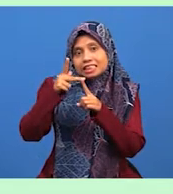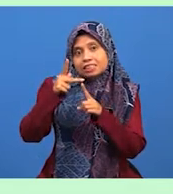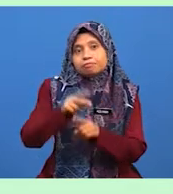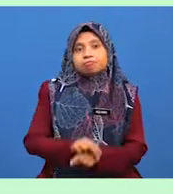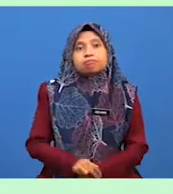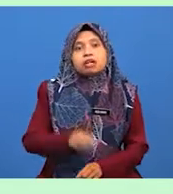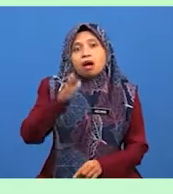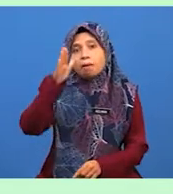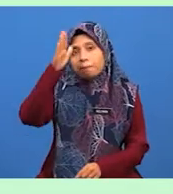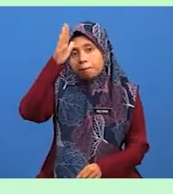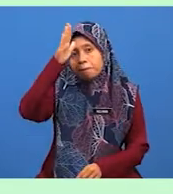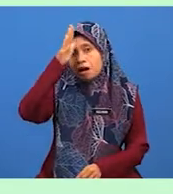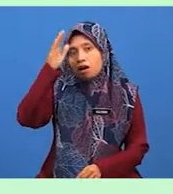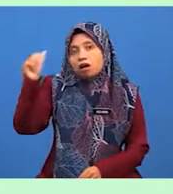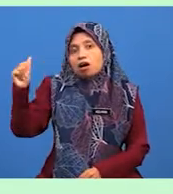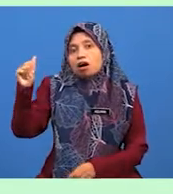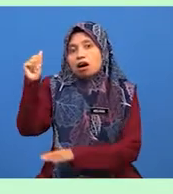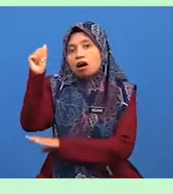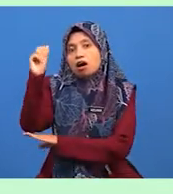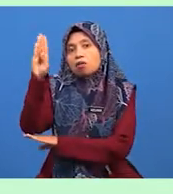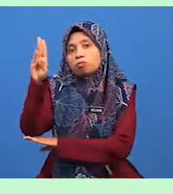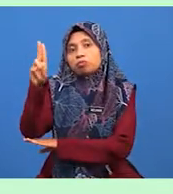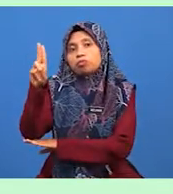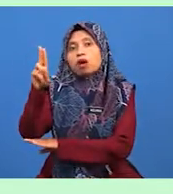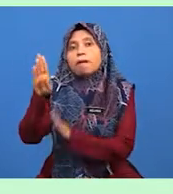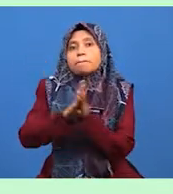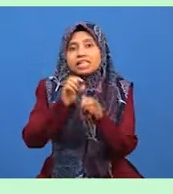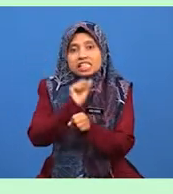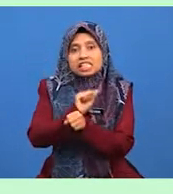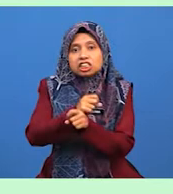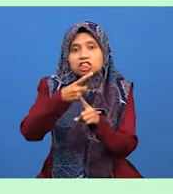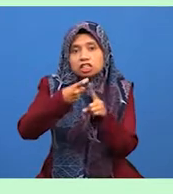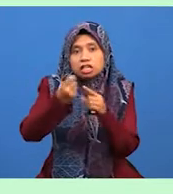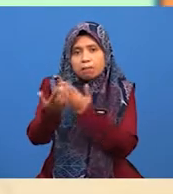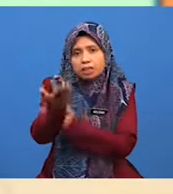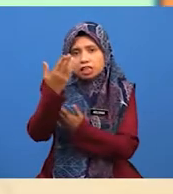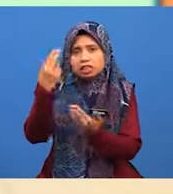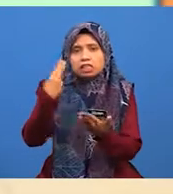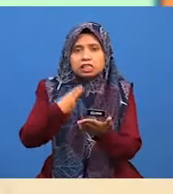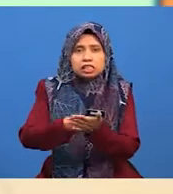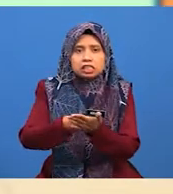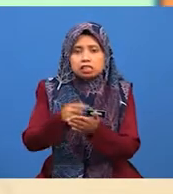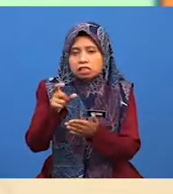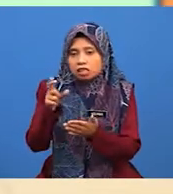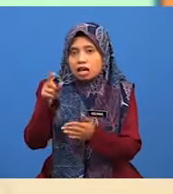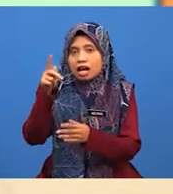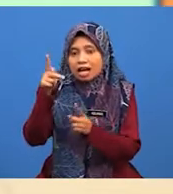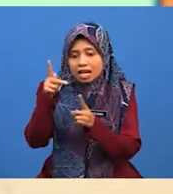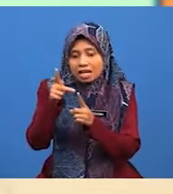Pak Abu bekerja dari pagi hingga ke petang. Sabas,